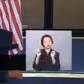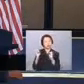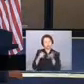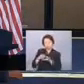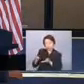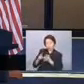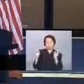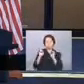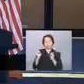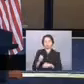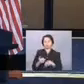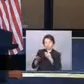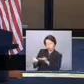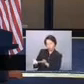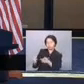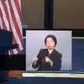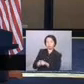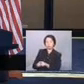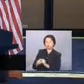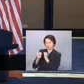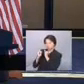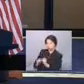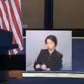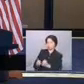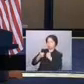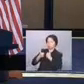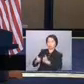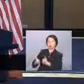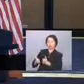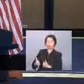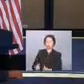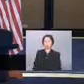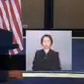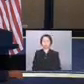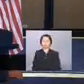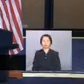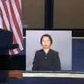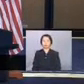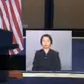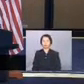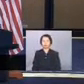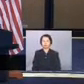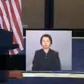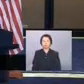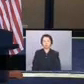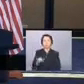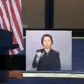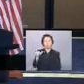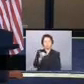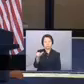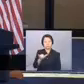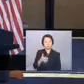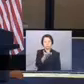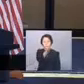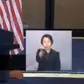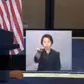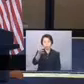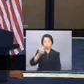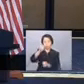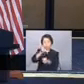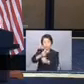balasan. Anda juga adalah insan yang hebat sekali. Begitu juga kepada anda yang